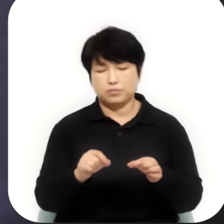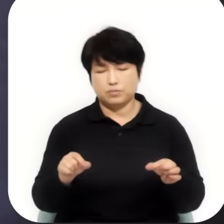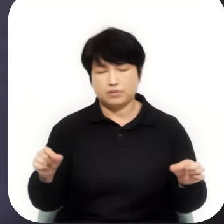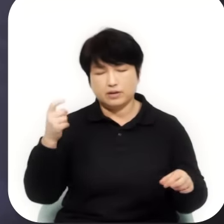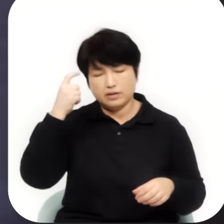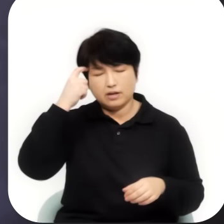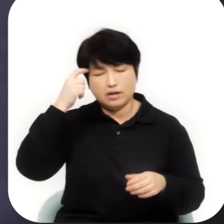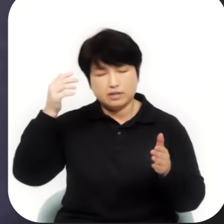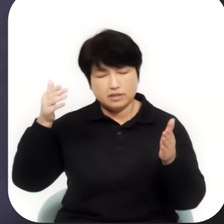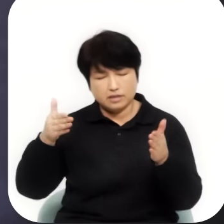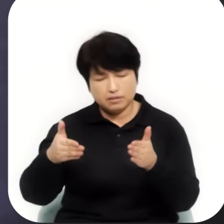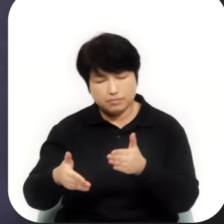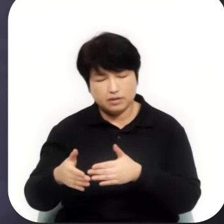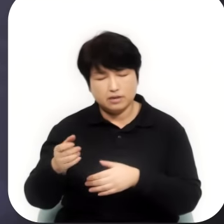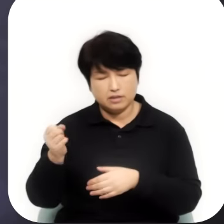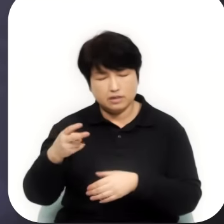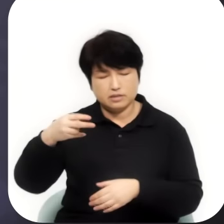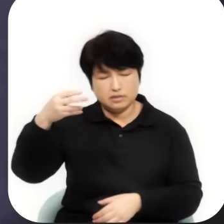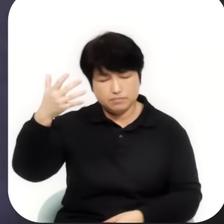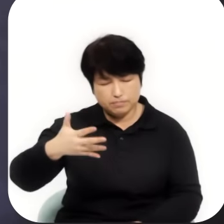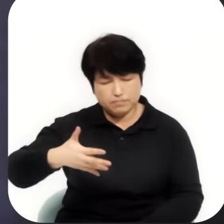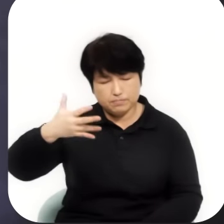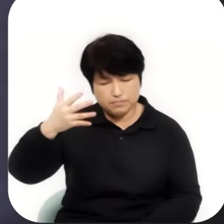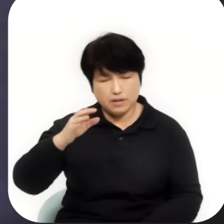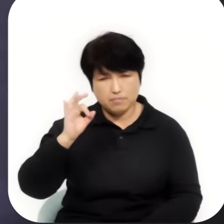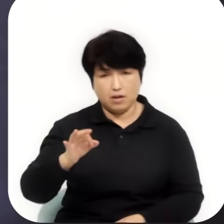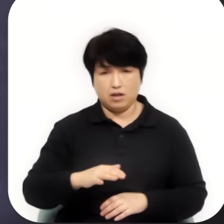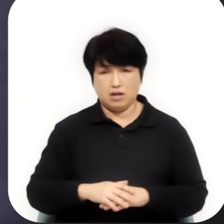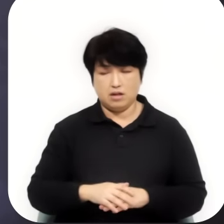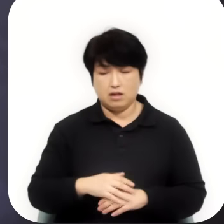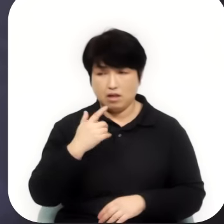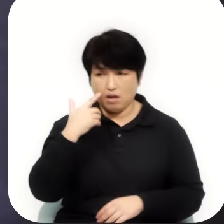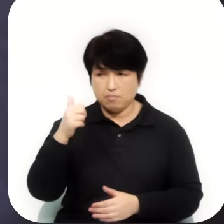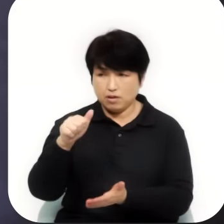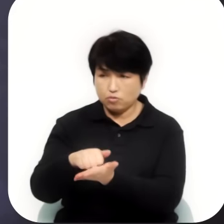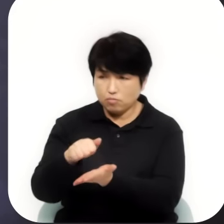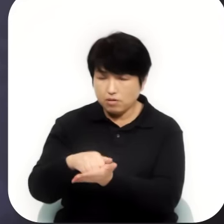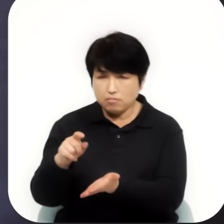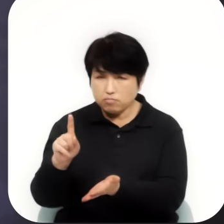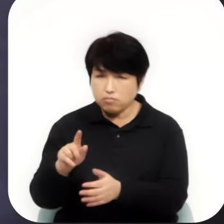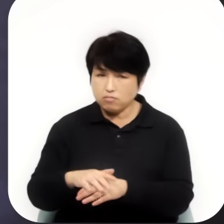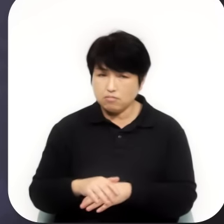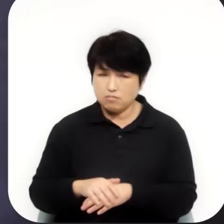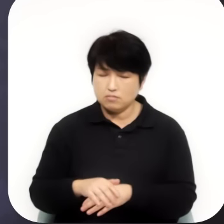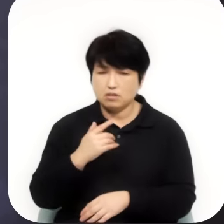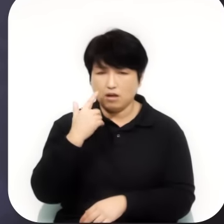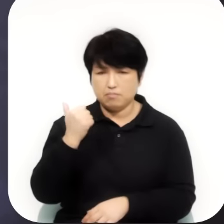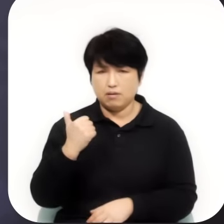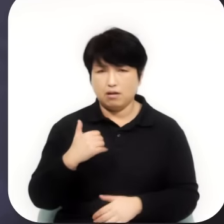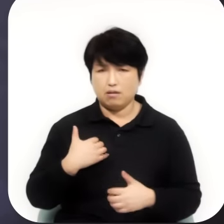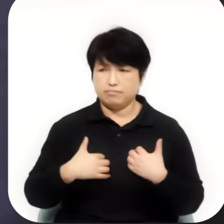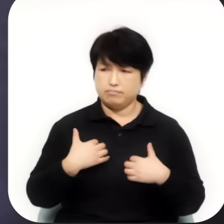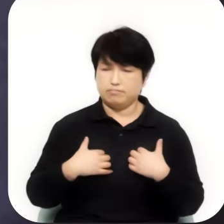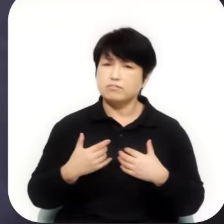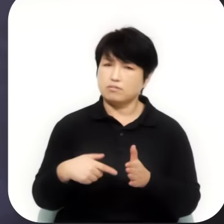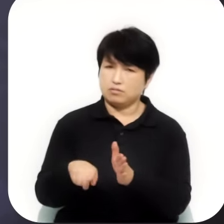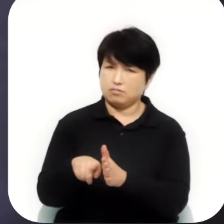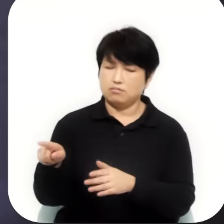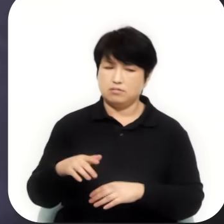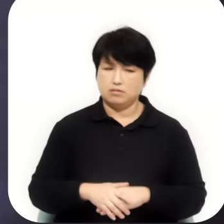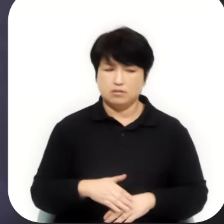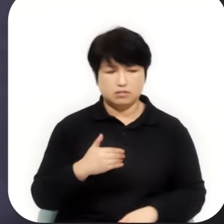했는데 뭐가 문제라는 거냐. 자기 조화가 자기 도박했을 뿐이다. 근데 내가 있어서 태어난